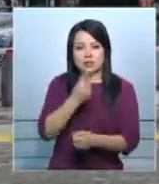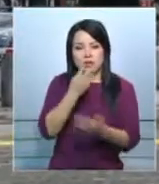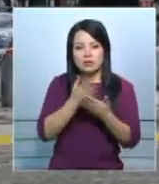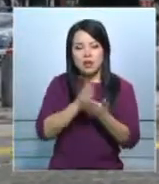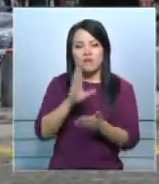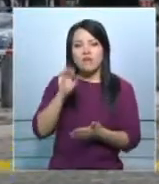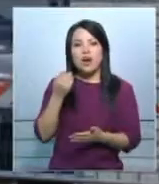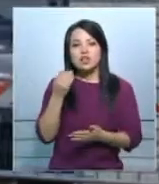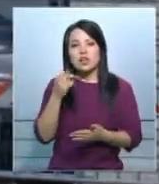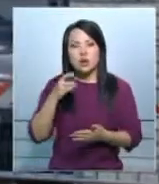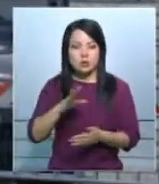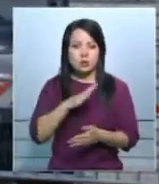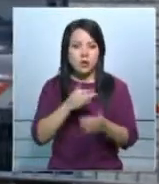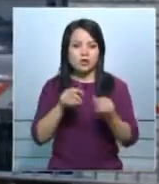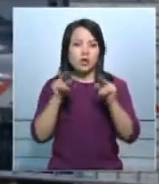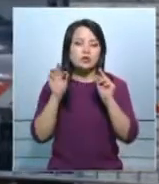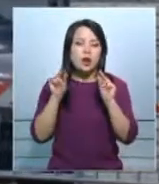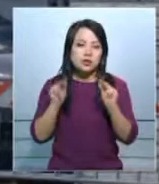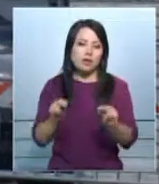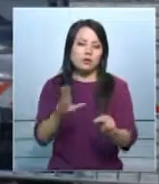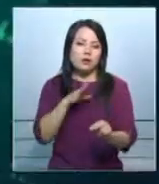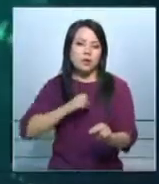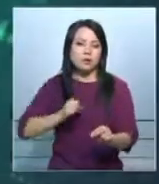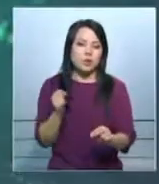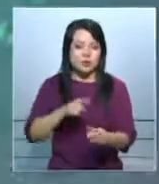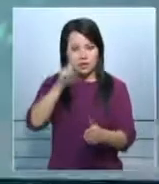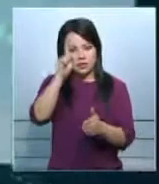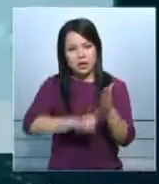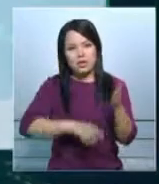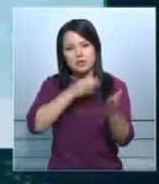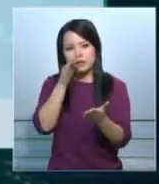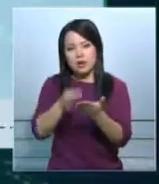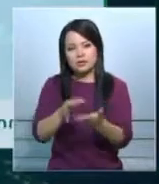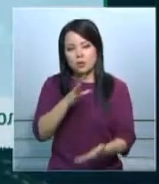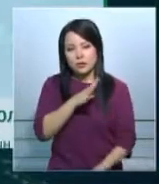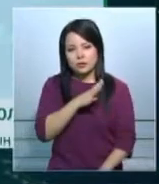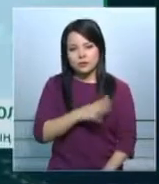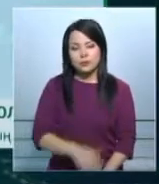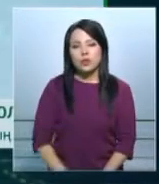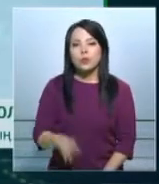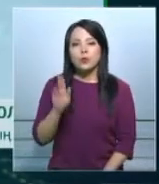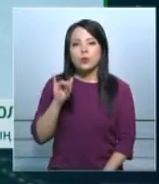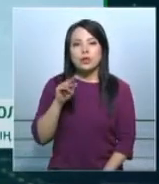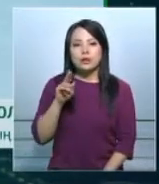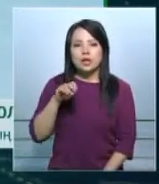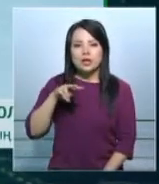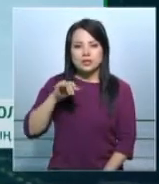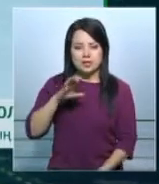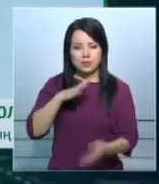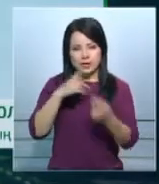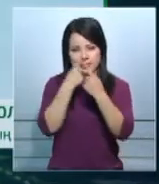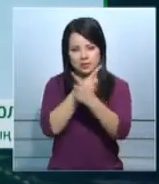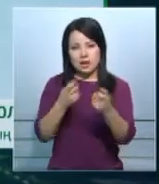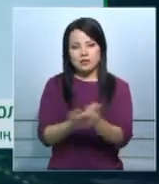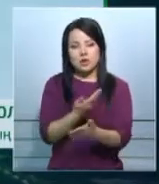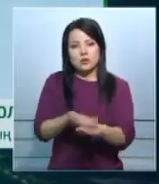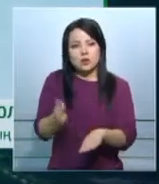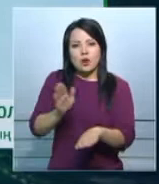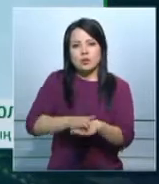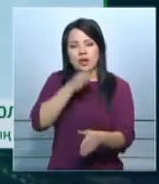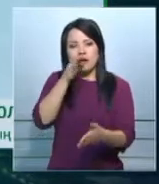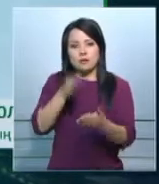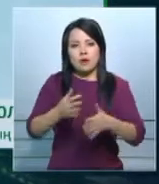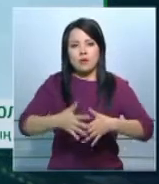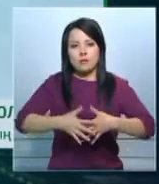Вашингтонды жылдар бойы адал дос санап келген еді. WikiLeaks жариялаған мәліметтердің салмағы тым ауыр.